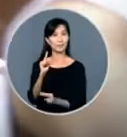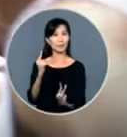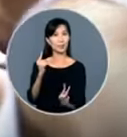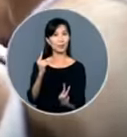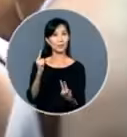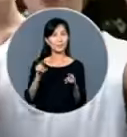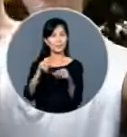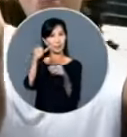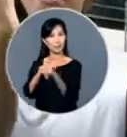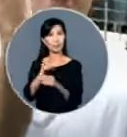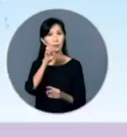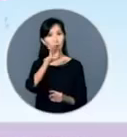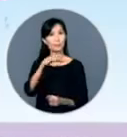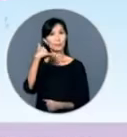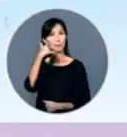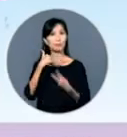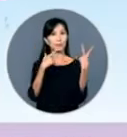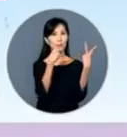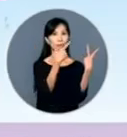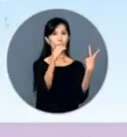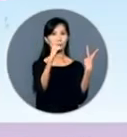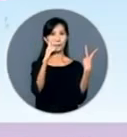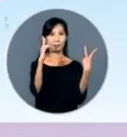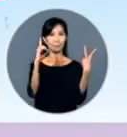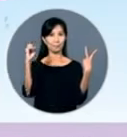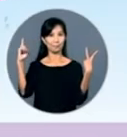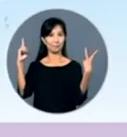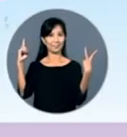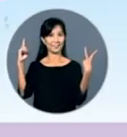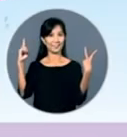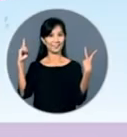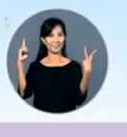11月22号齐投票。 查询电话2891-1001。